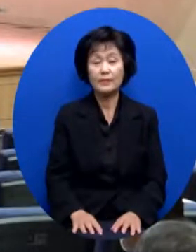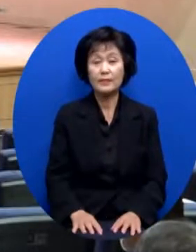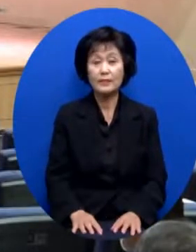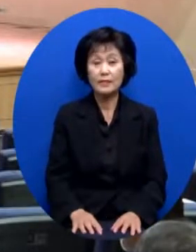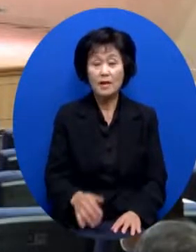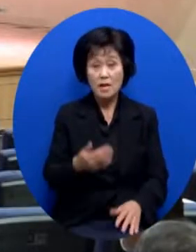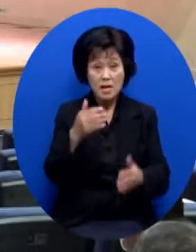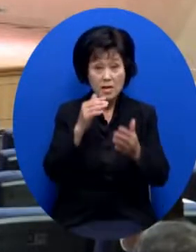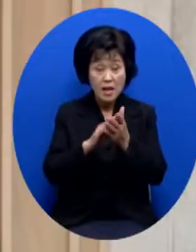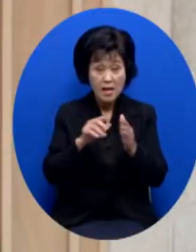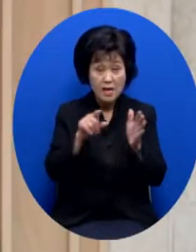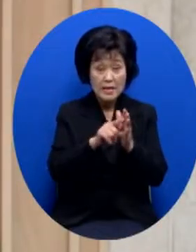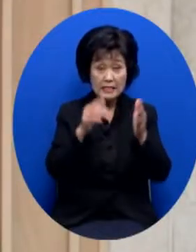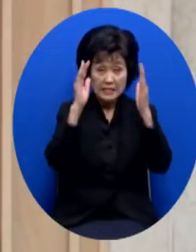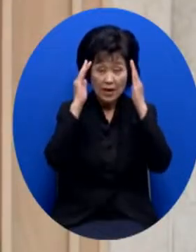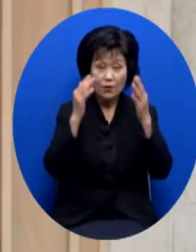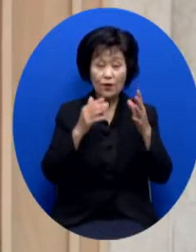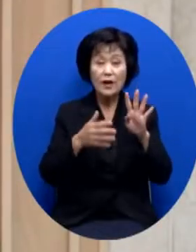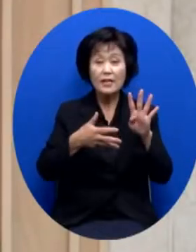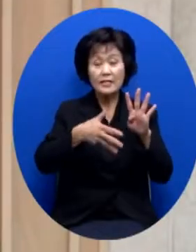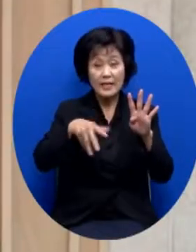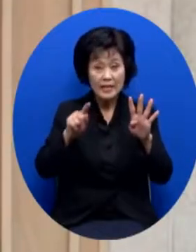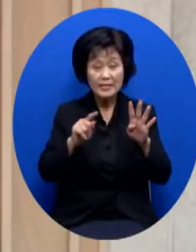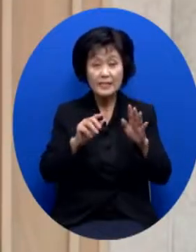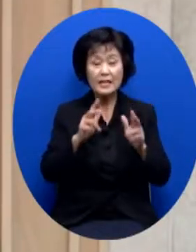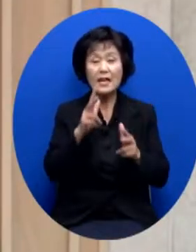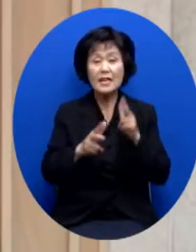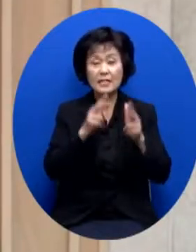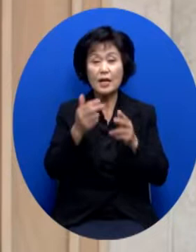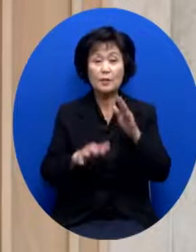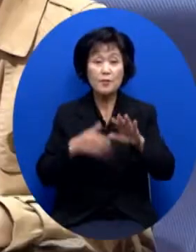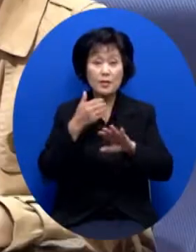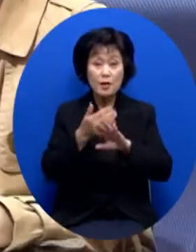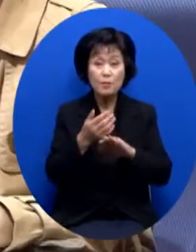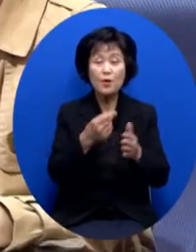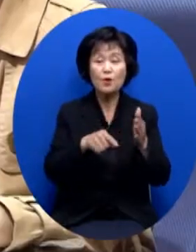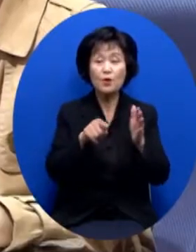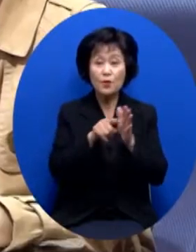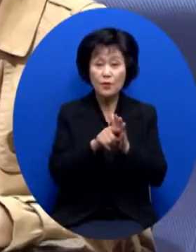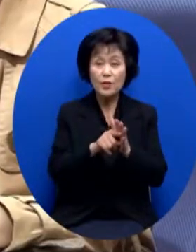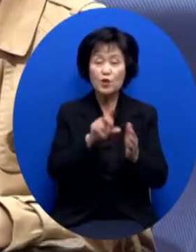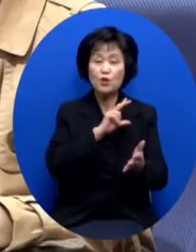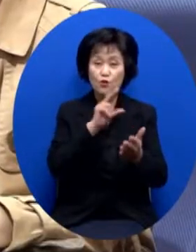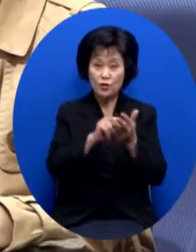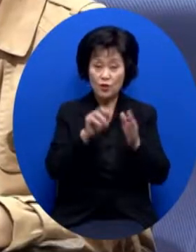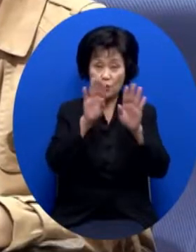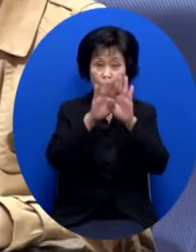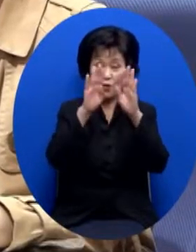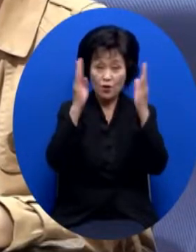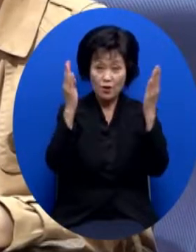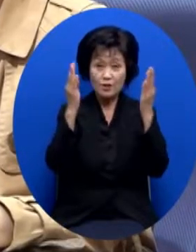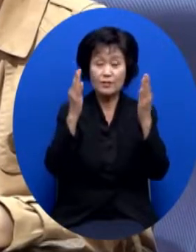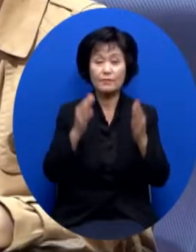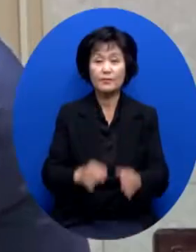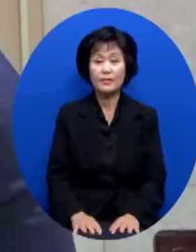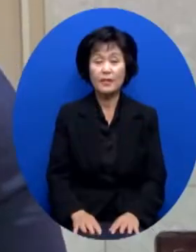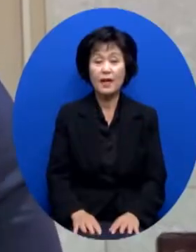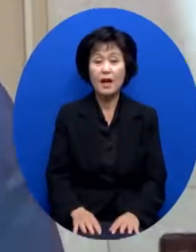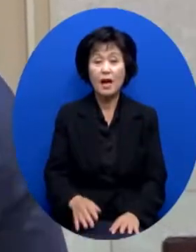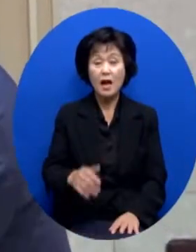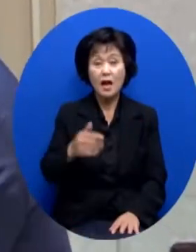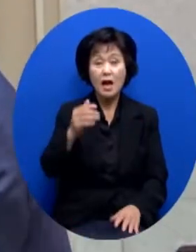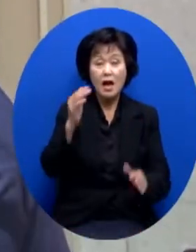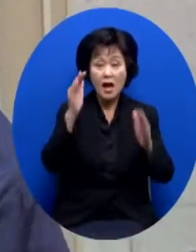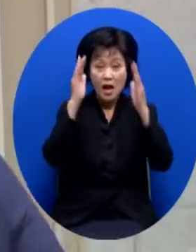개혁신학과 4차 산업혁명을 주제로 열린 이날 심포지엄은 기독교 학술원 김영한 원장이 기조 강연했으며